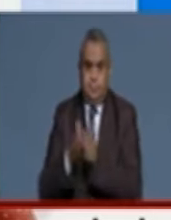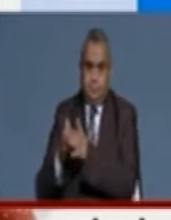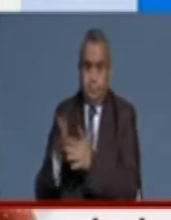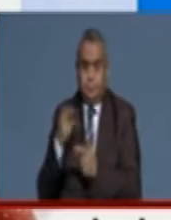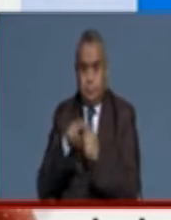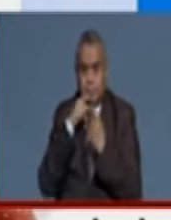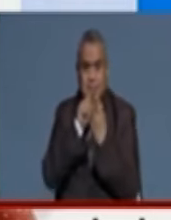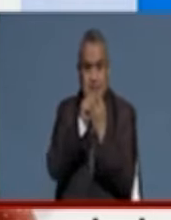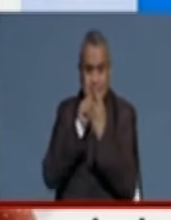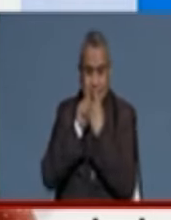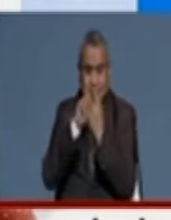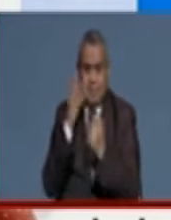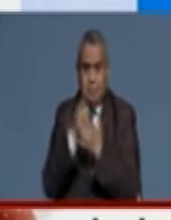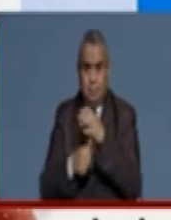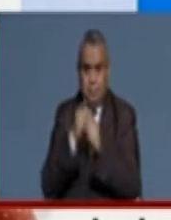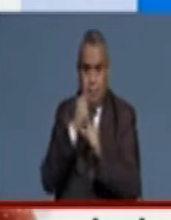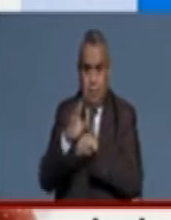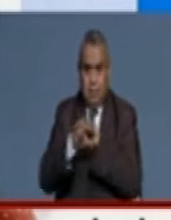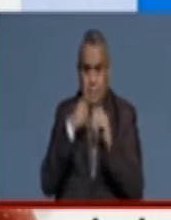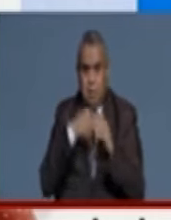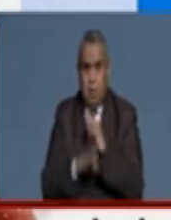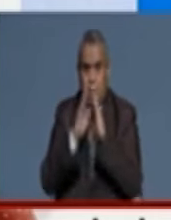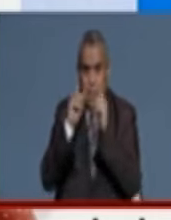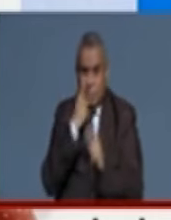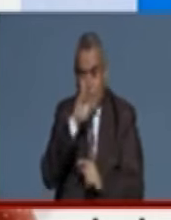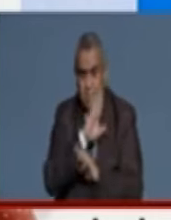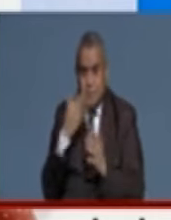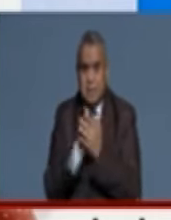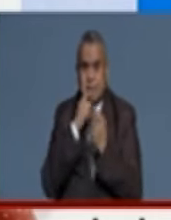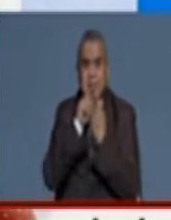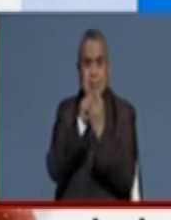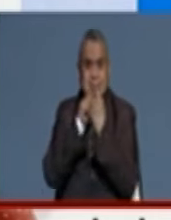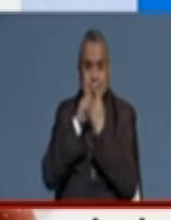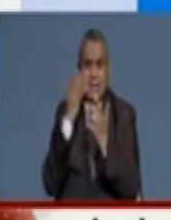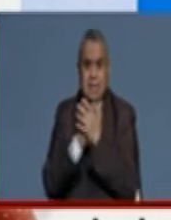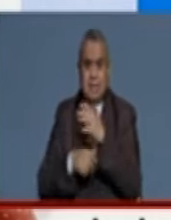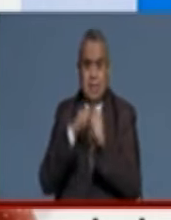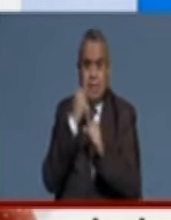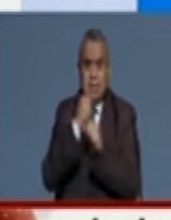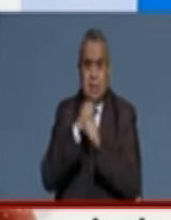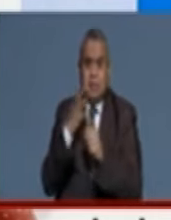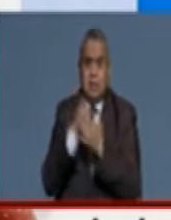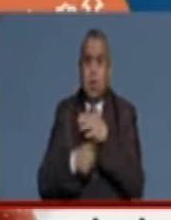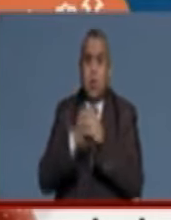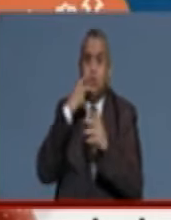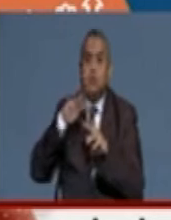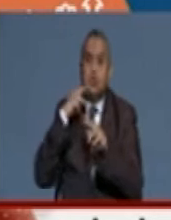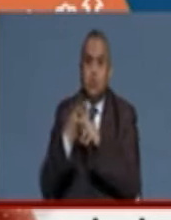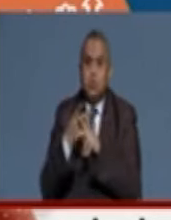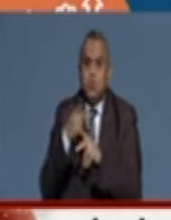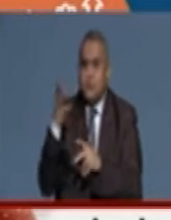التحديات دي مش بالضرورة اجرائية فقط، بالعكس التحديات دي كانت عدم مجابهة لآليات السوق.